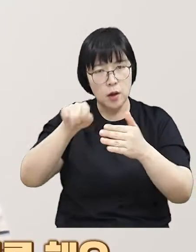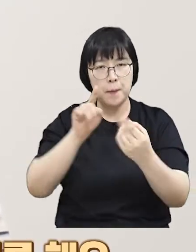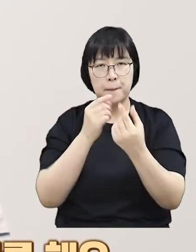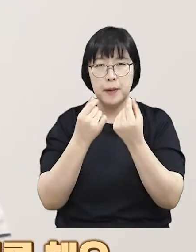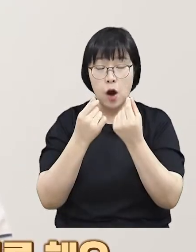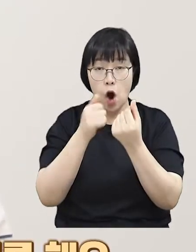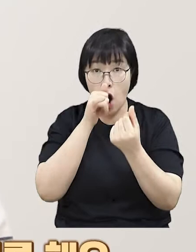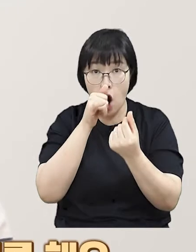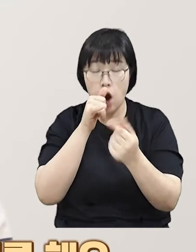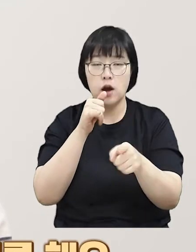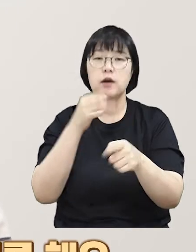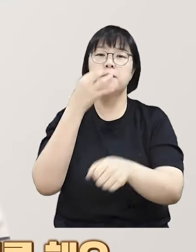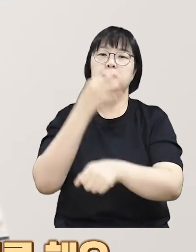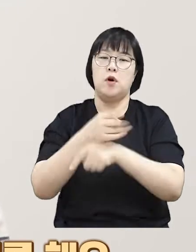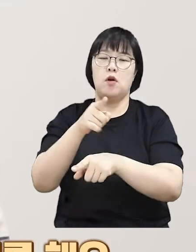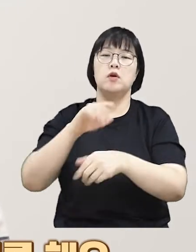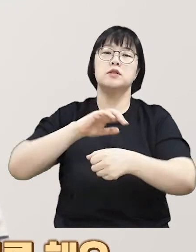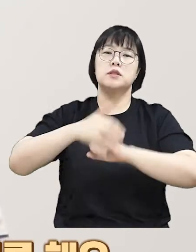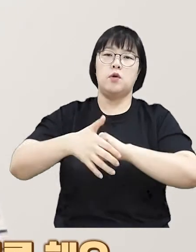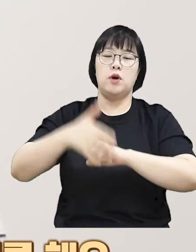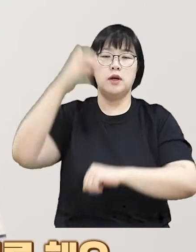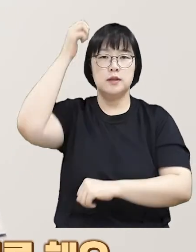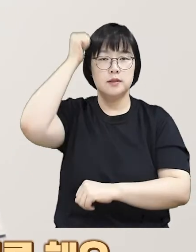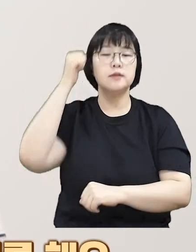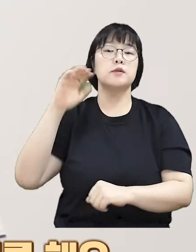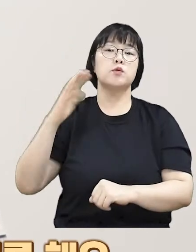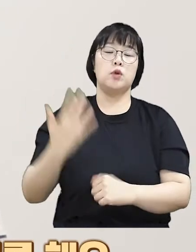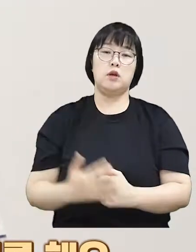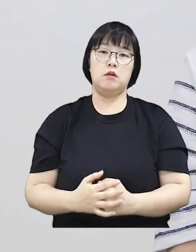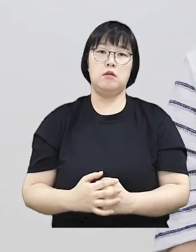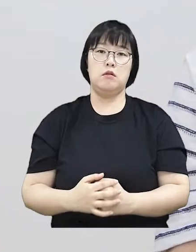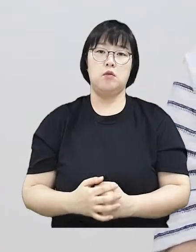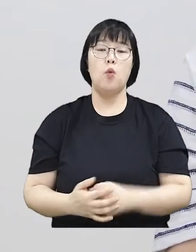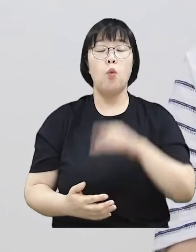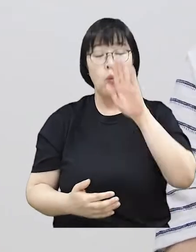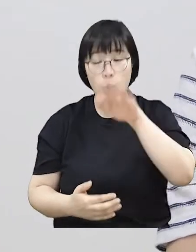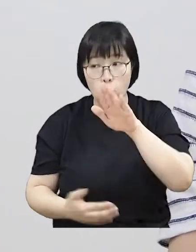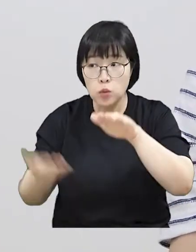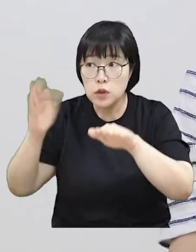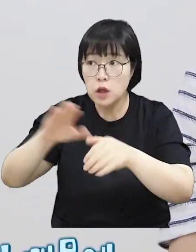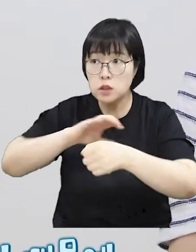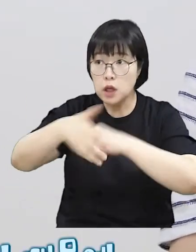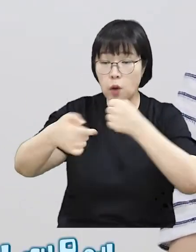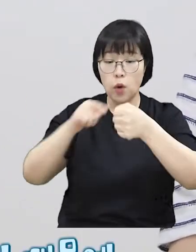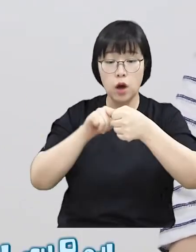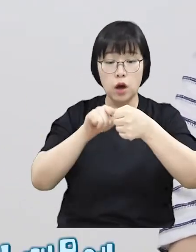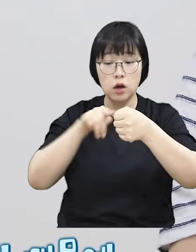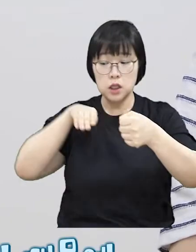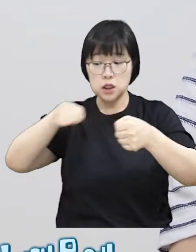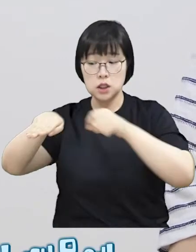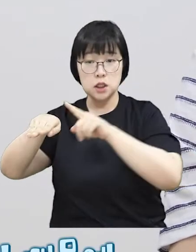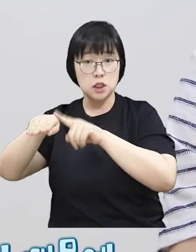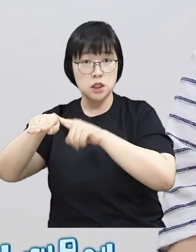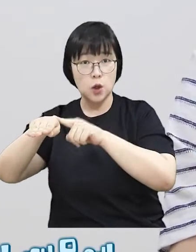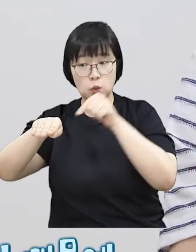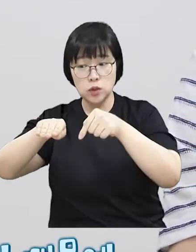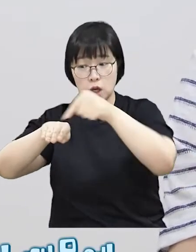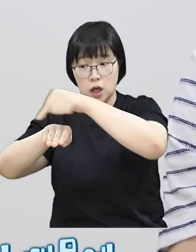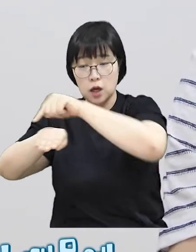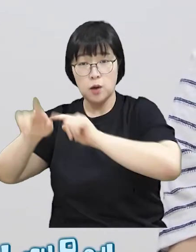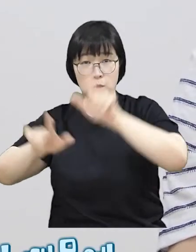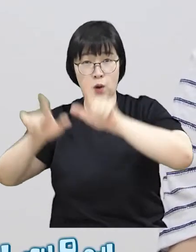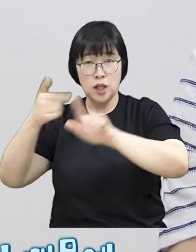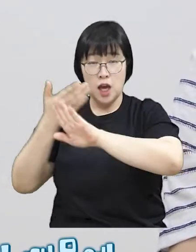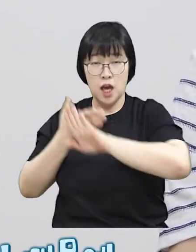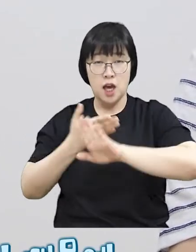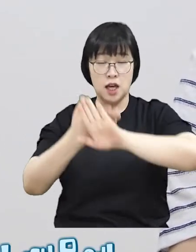이렇게 간단하게 사과를 인식을 하고 또 사과라고 얘기를 해요. 근데 사과는요. 자동차처럼 형태가